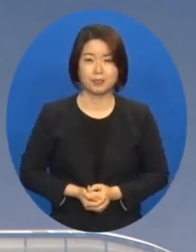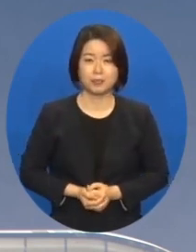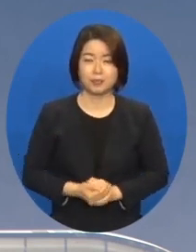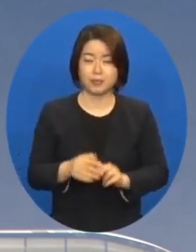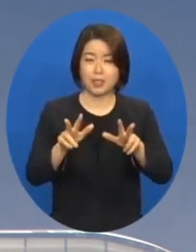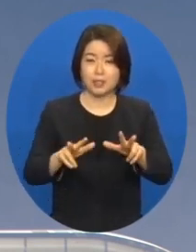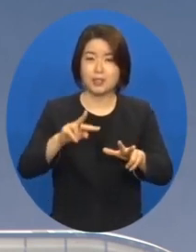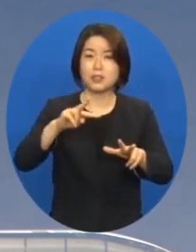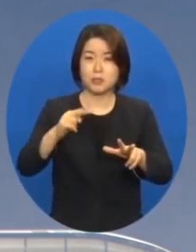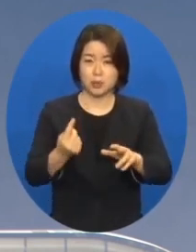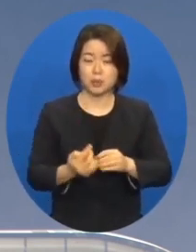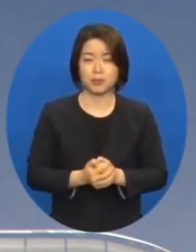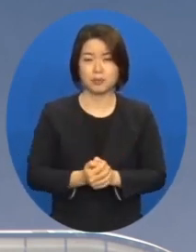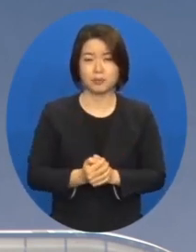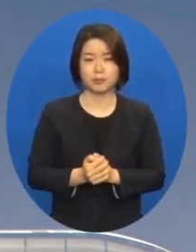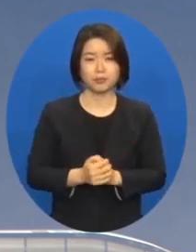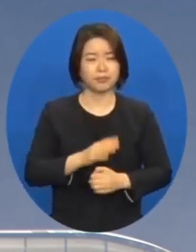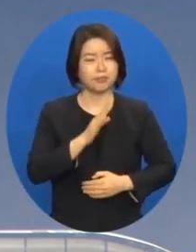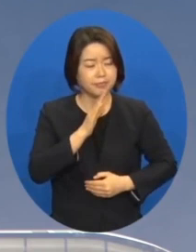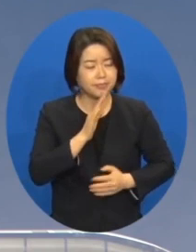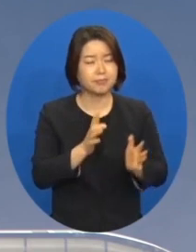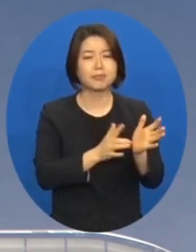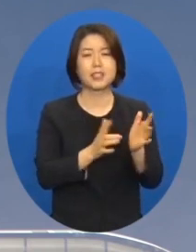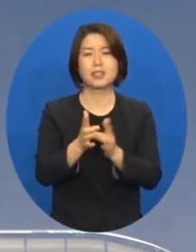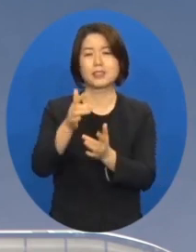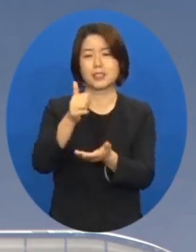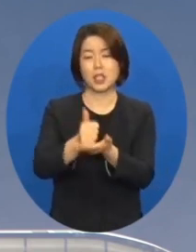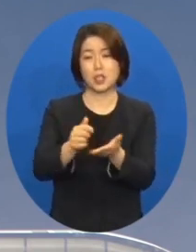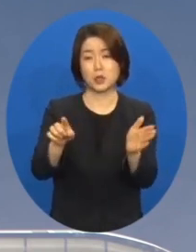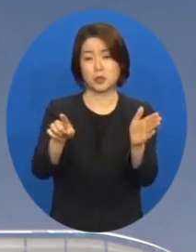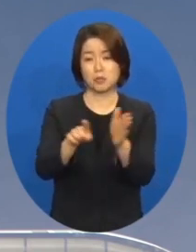지금도 진짜 예수 믿는 사람은 누군가?